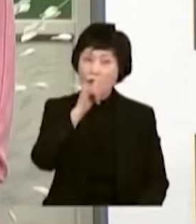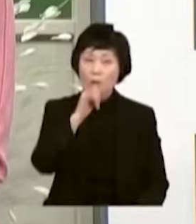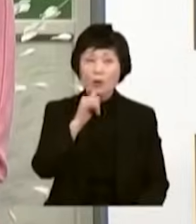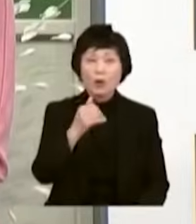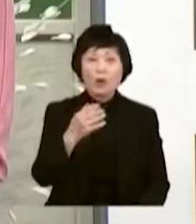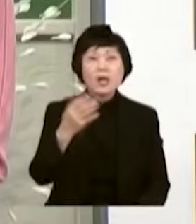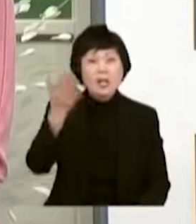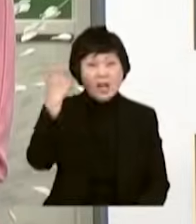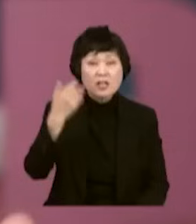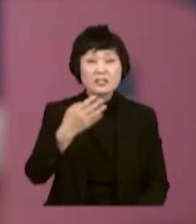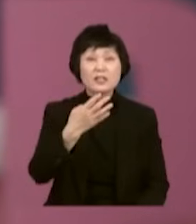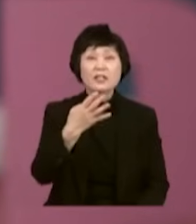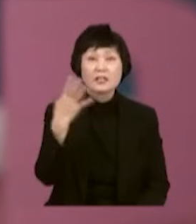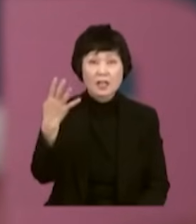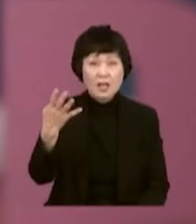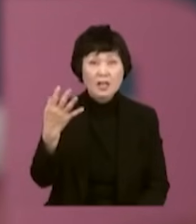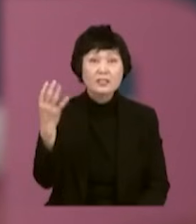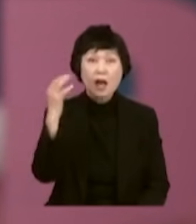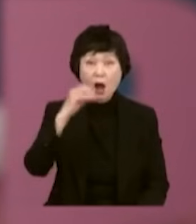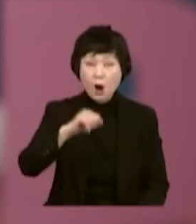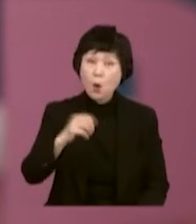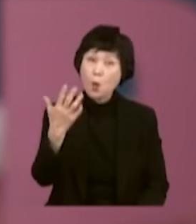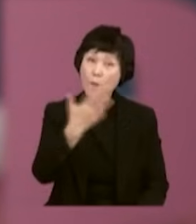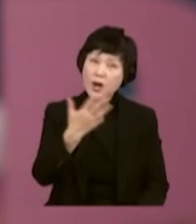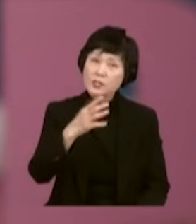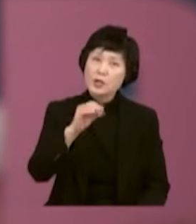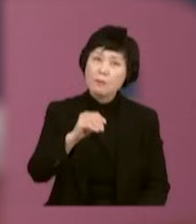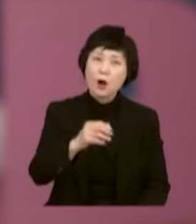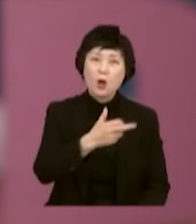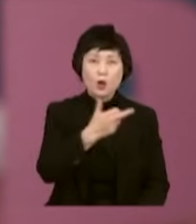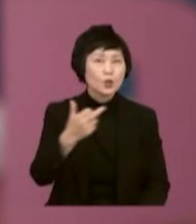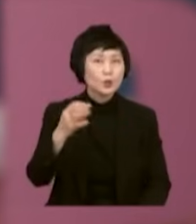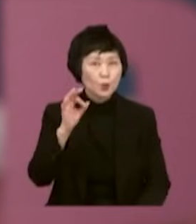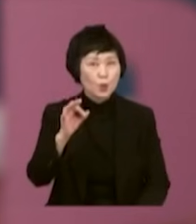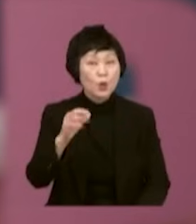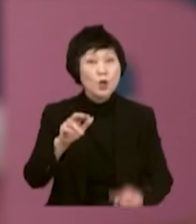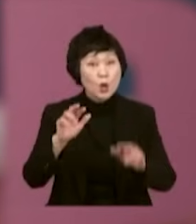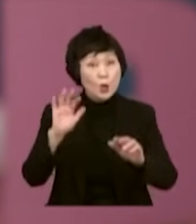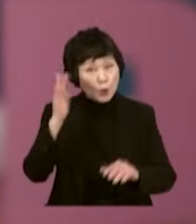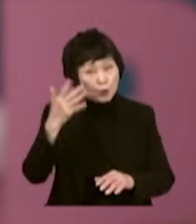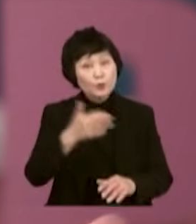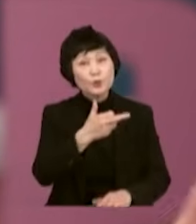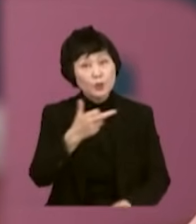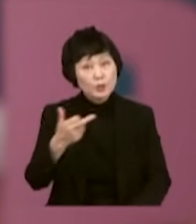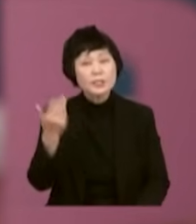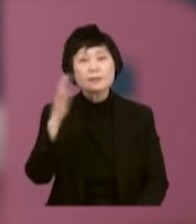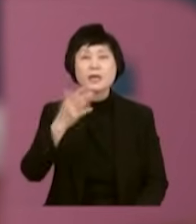더 큰 돈이었어요. 우리로서는. 그때 제가 이제 선택한 방법은 뭐였어요? 우리